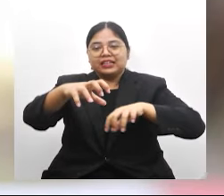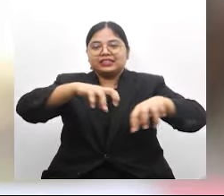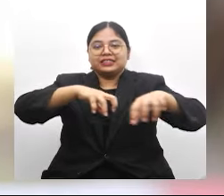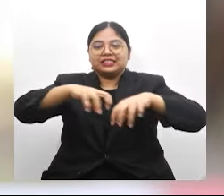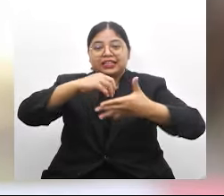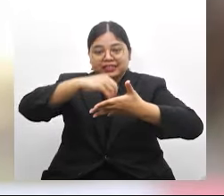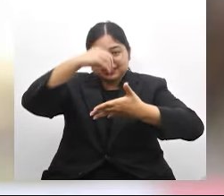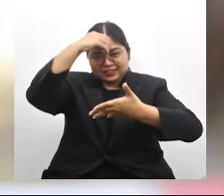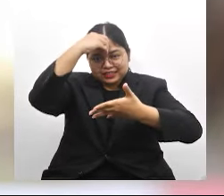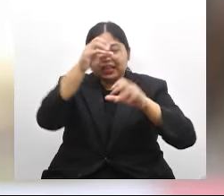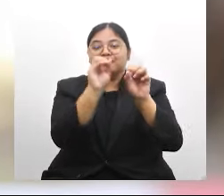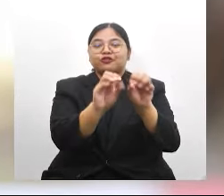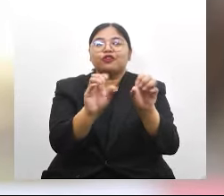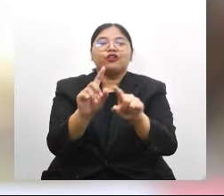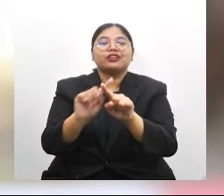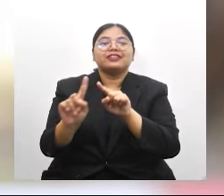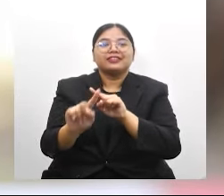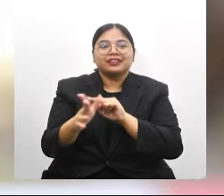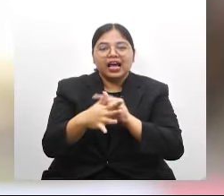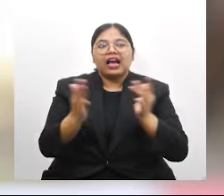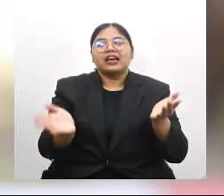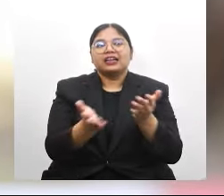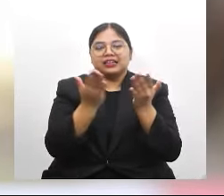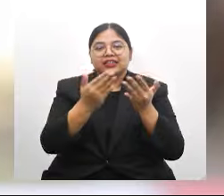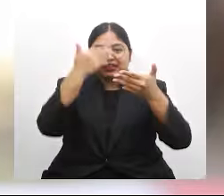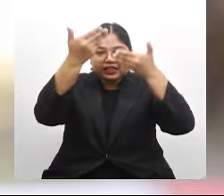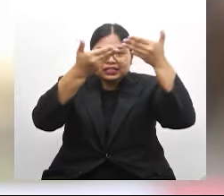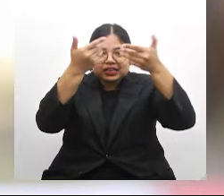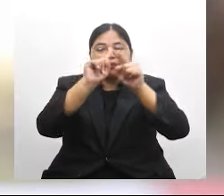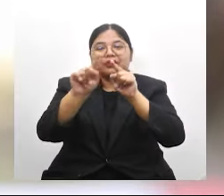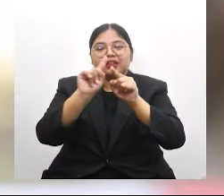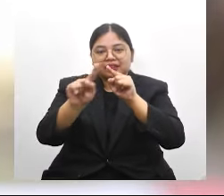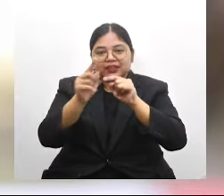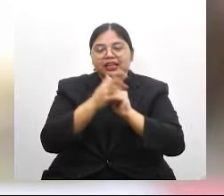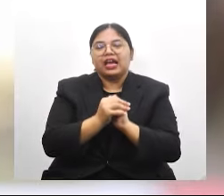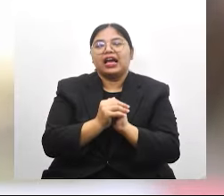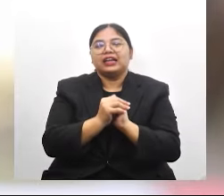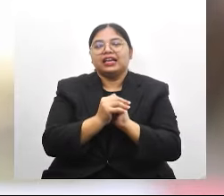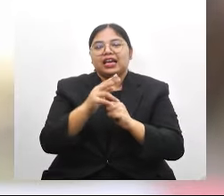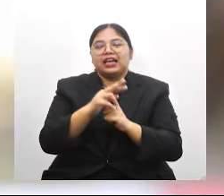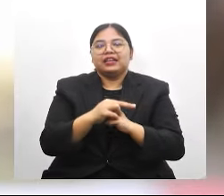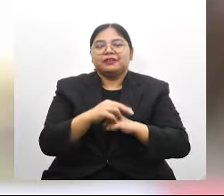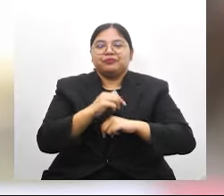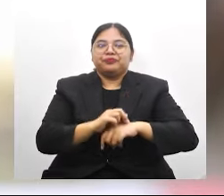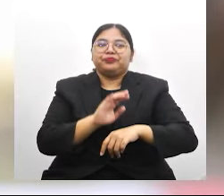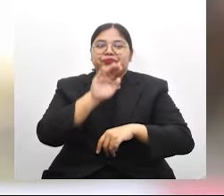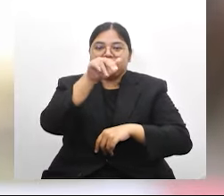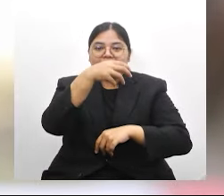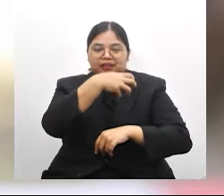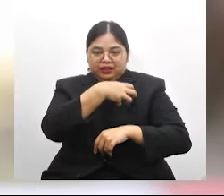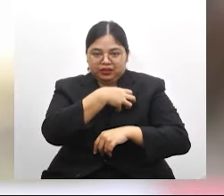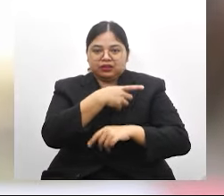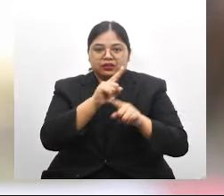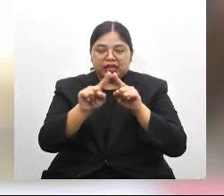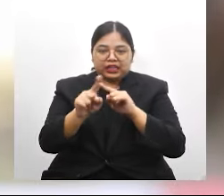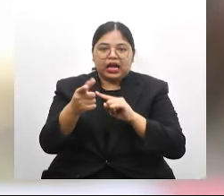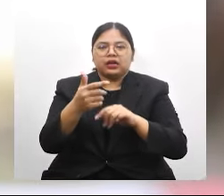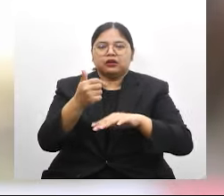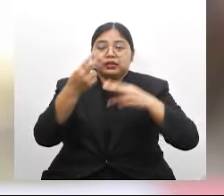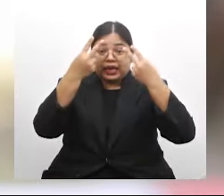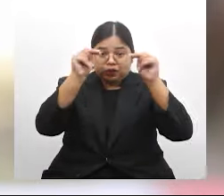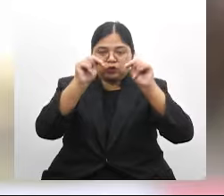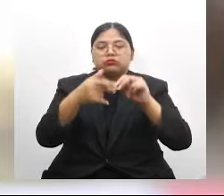รับการสนับสนุนจากการจัดกิจกรรมเสริมอย่างเช่นจากท่านนายกชวลิตช่วยส่งนายกเทศมนตรีเทศบาลตำบบลบ้านนเชี่ยวหลานนะคะซึ่งท่านเนี่ยจัด